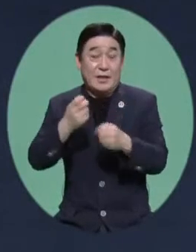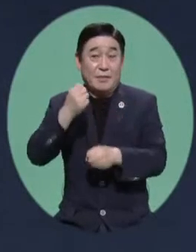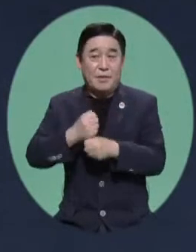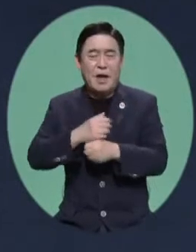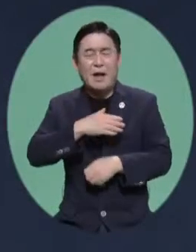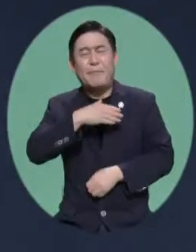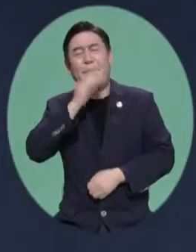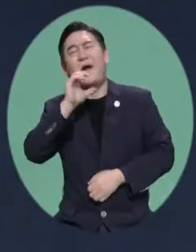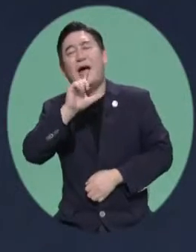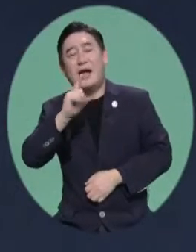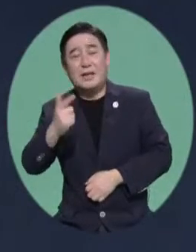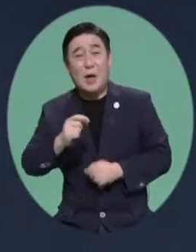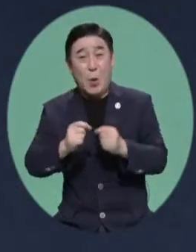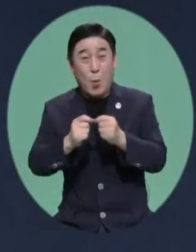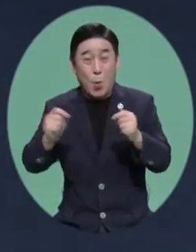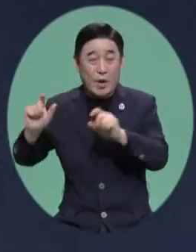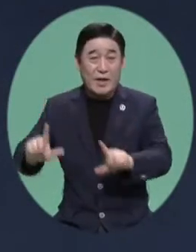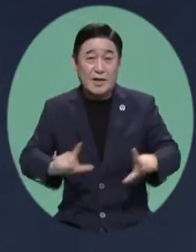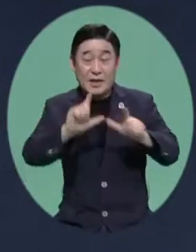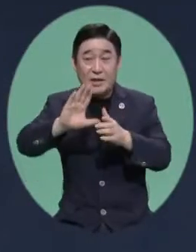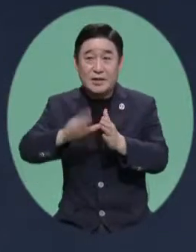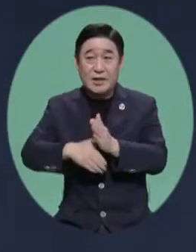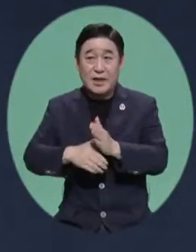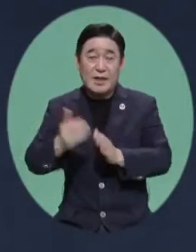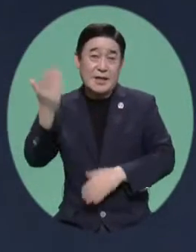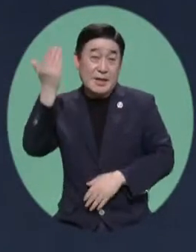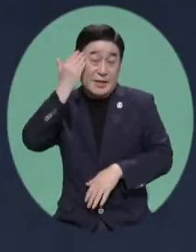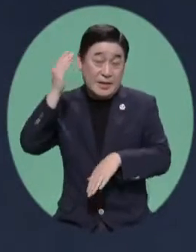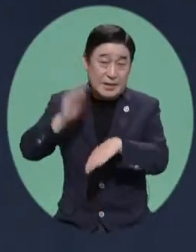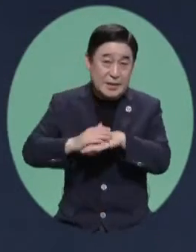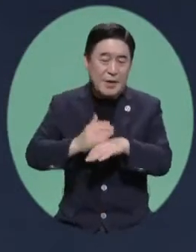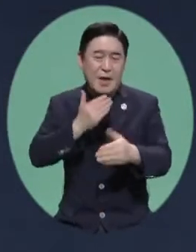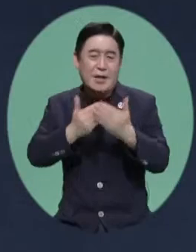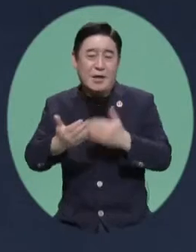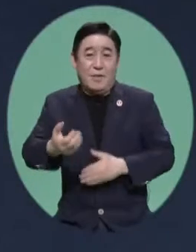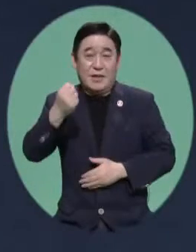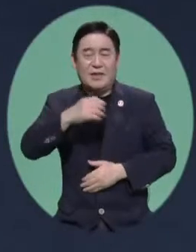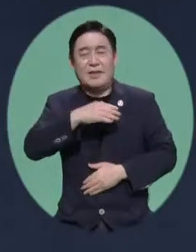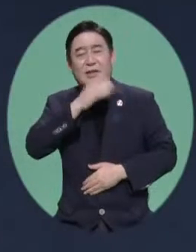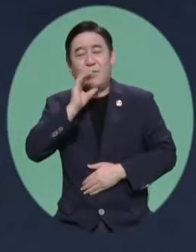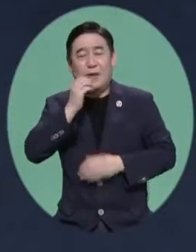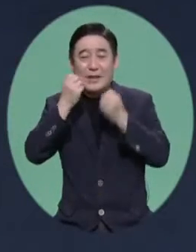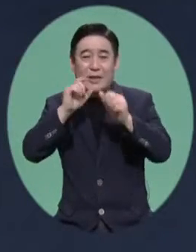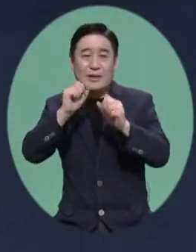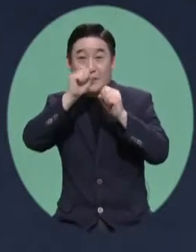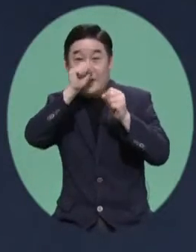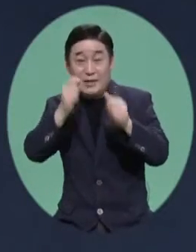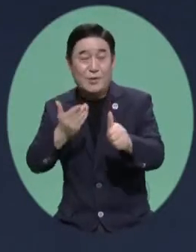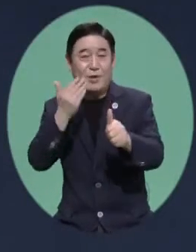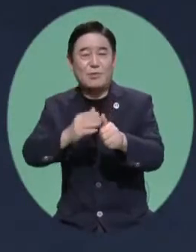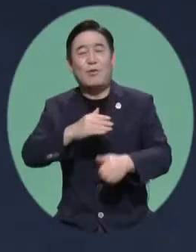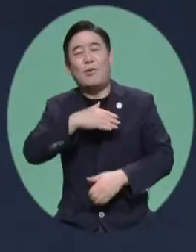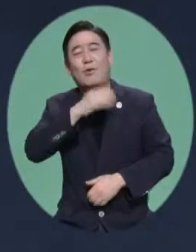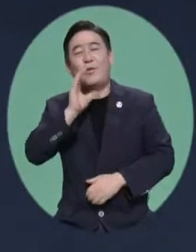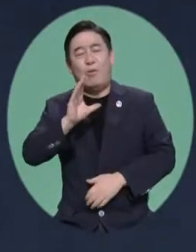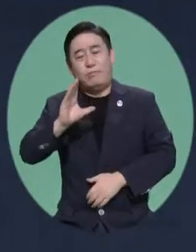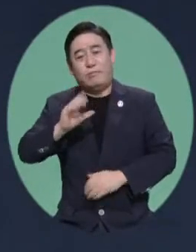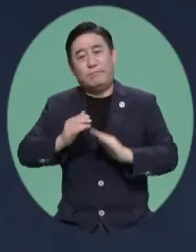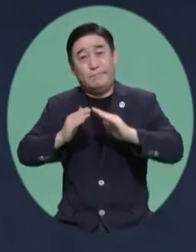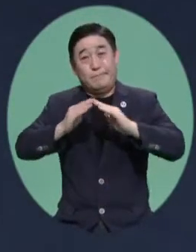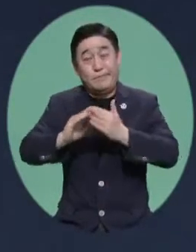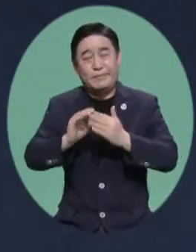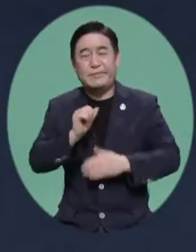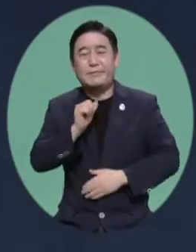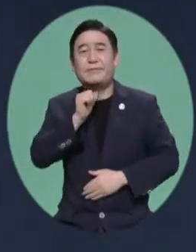고령화가 아니라 장수 시대입니다 지혜와 경륜을 갖춘 시니어 들에게 새로운 기회를 제공하고 노령 빈곤과 고립 에